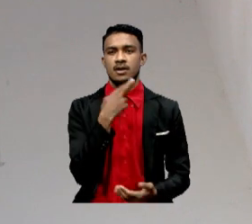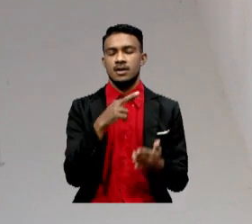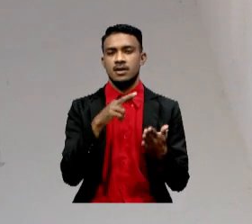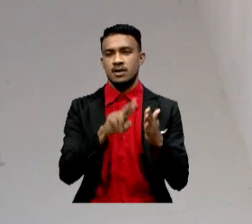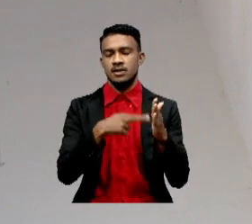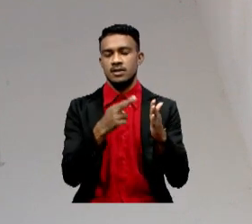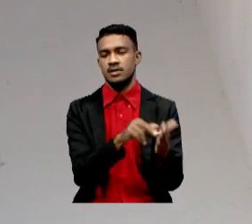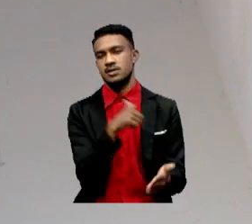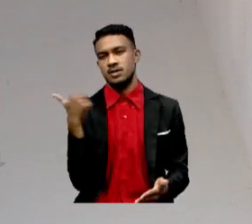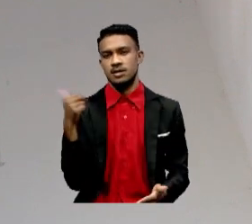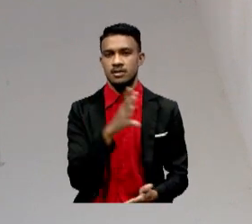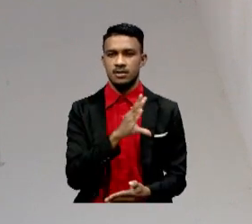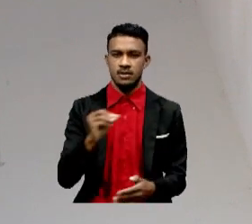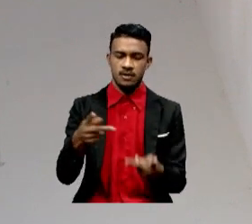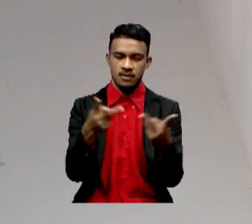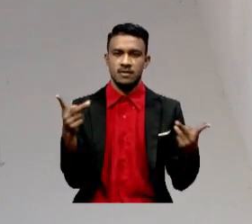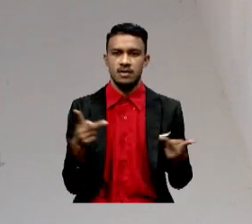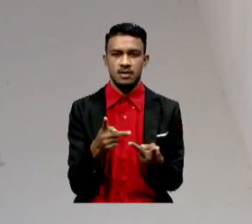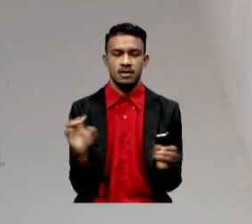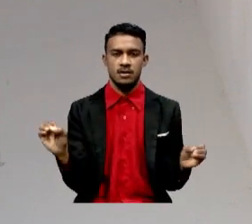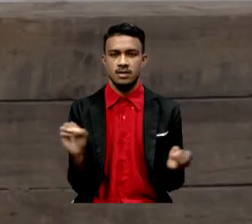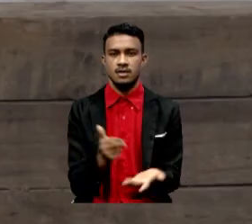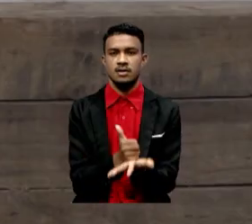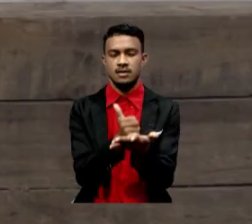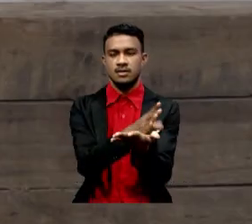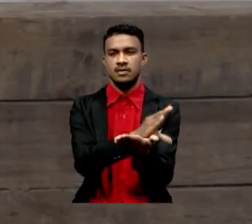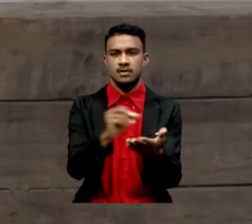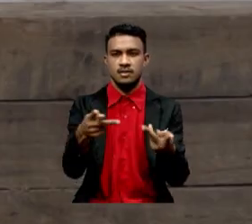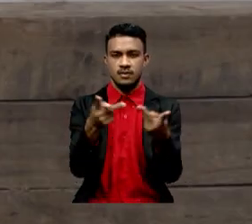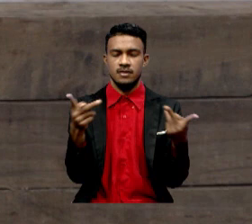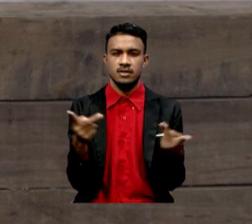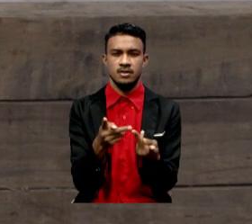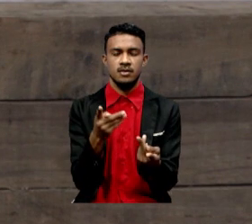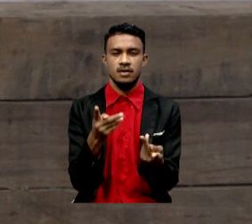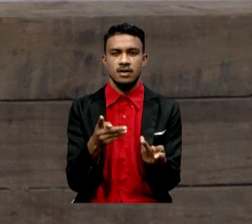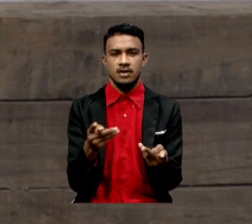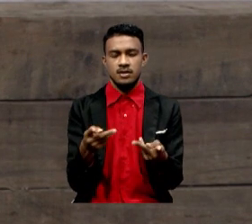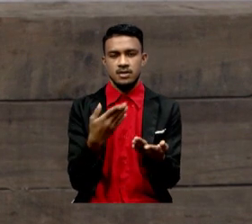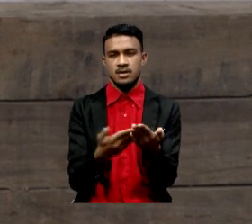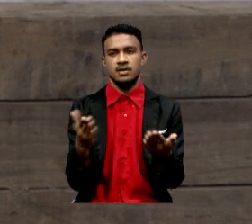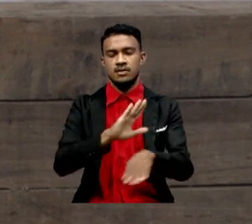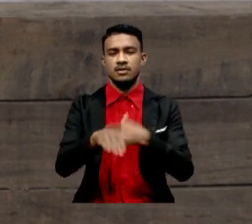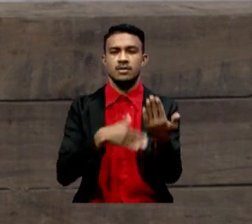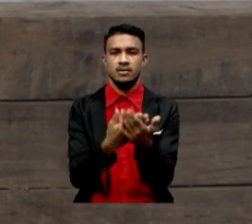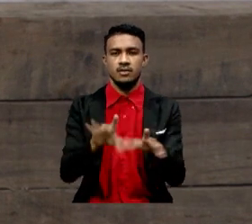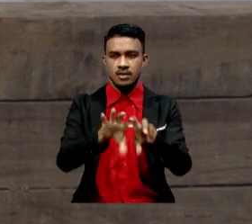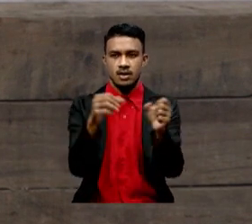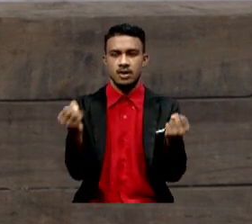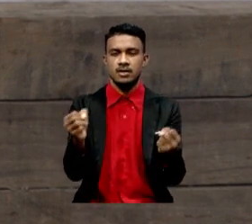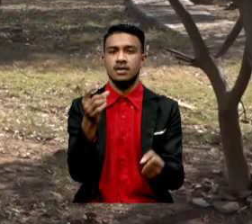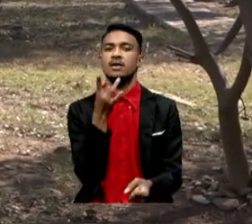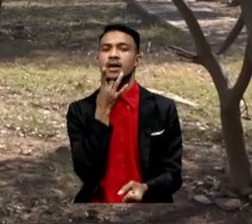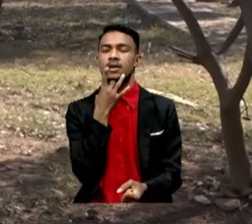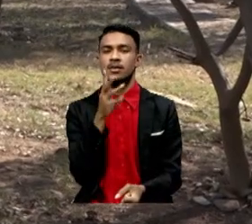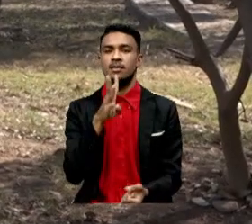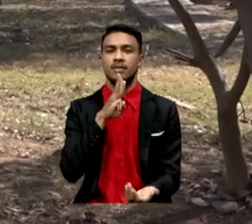mos manutensaun iha fatin ne, prejudika fasilidade hotu at. Hanesan lampu iha jardin. Be maran,